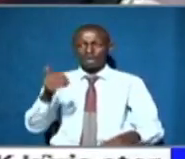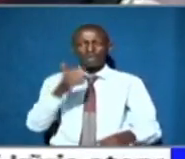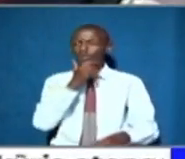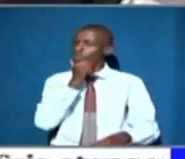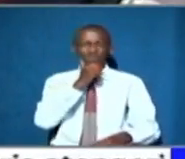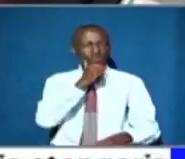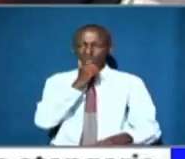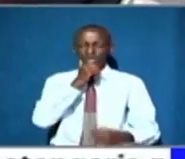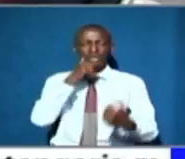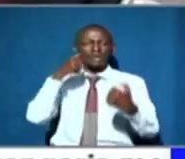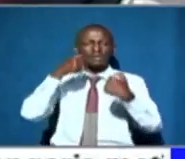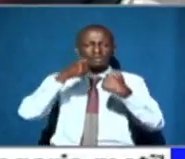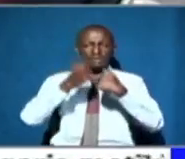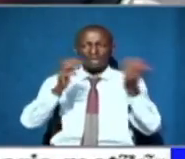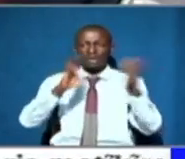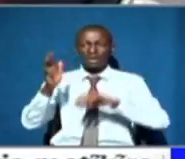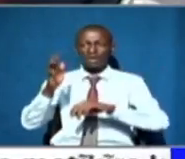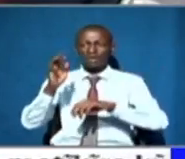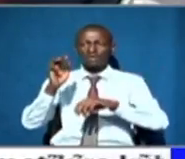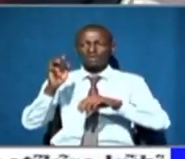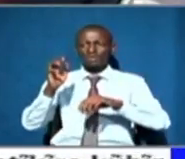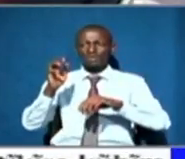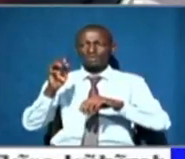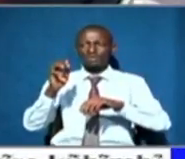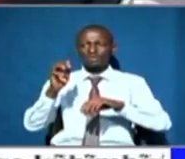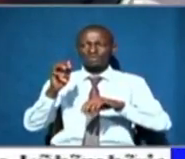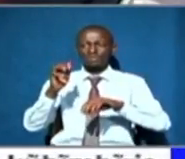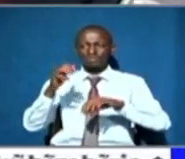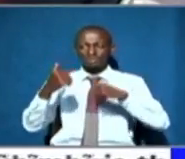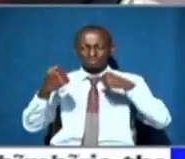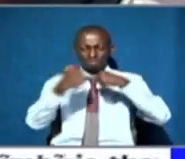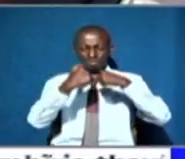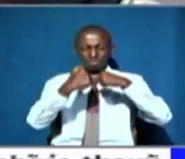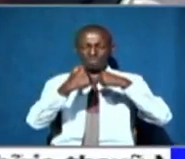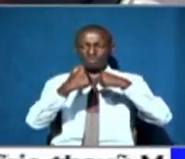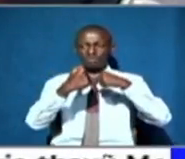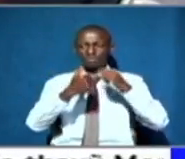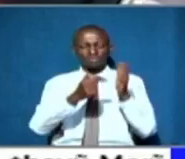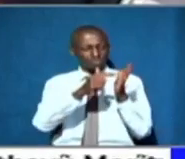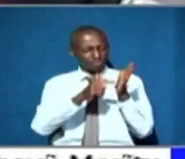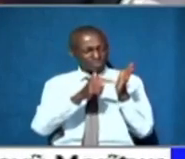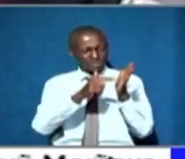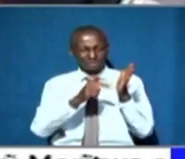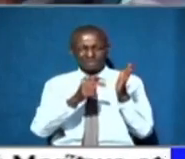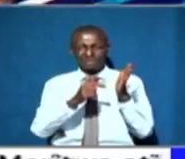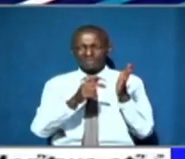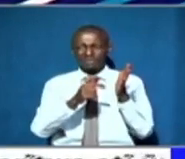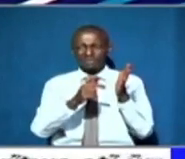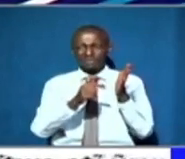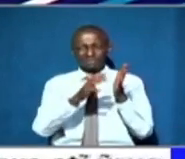uhoro wa contact ri ona haha ti hakiri horu gukira haha todo haha ni yahuthu haha ni ho